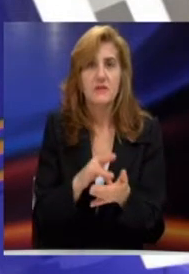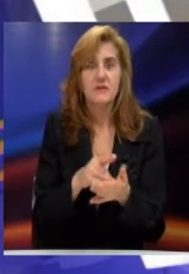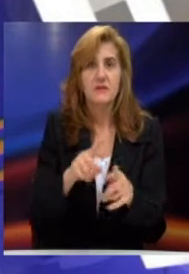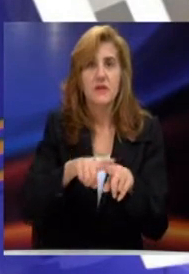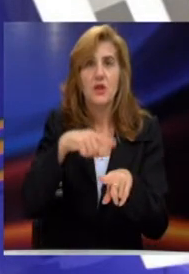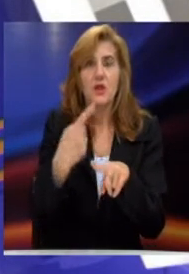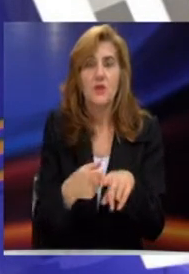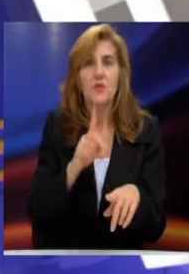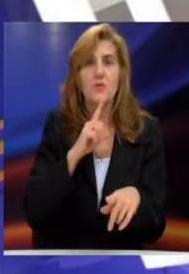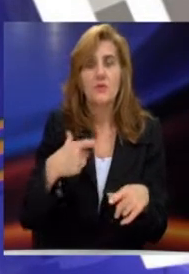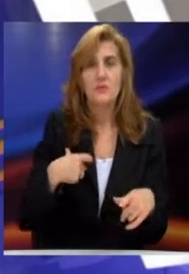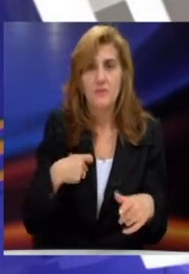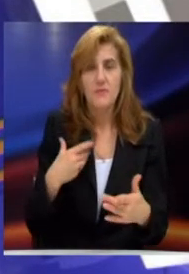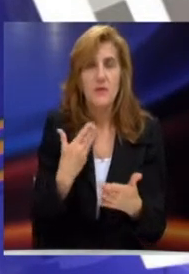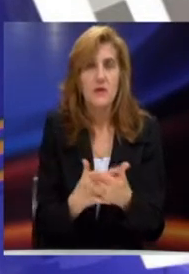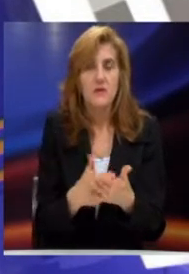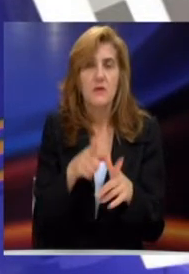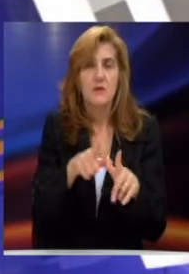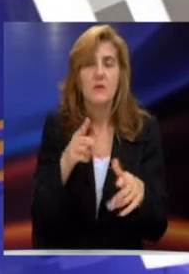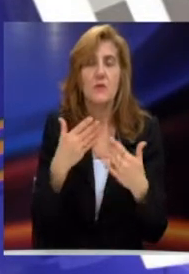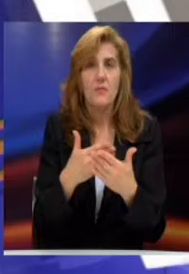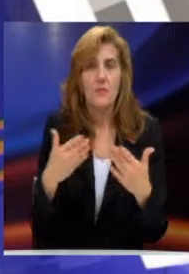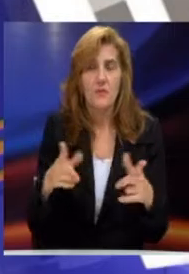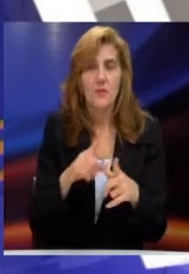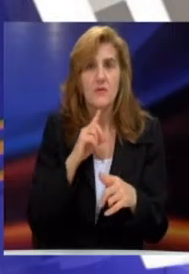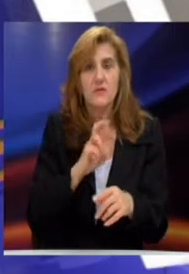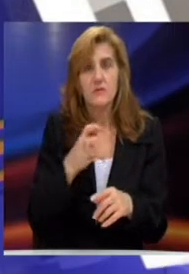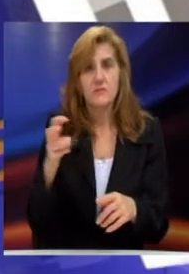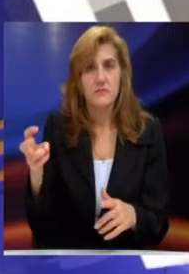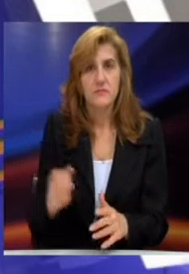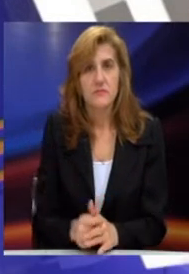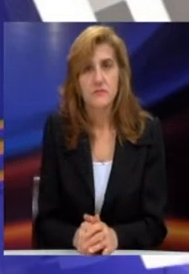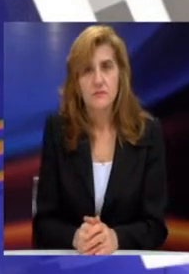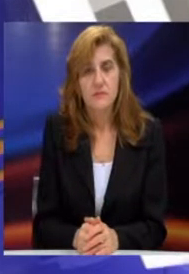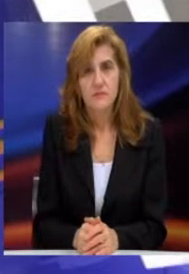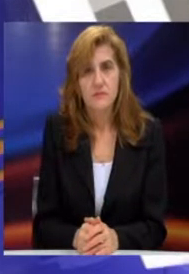za vantelesnu oplodnju, kao i za osavremenjivanje odeljenja radiologije.